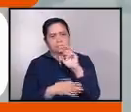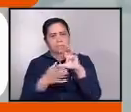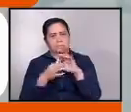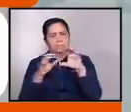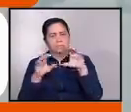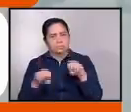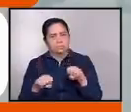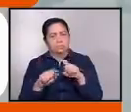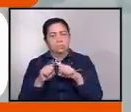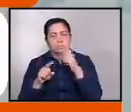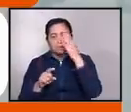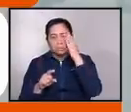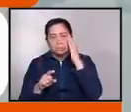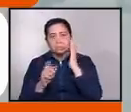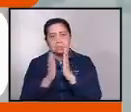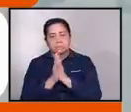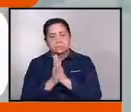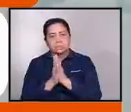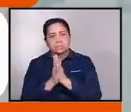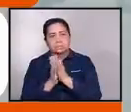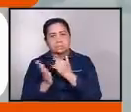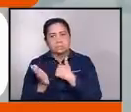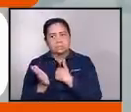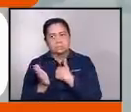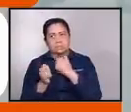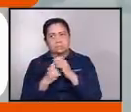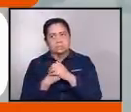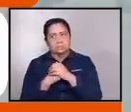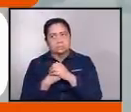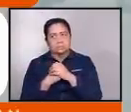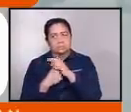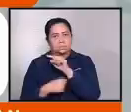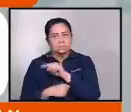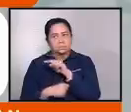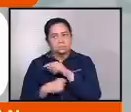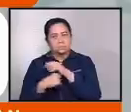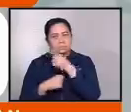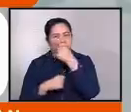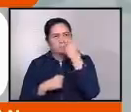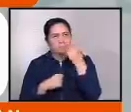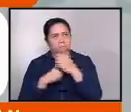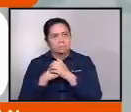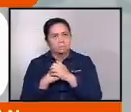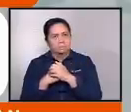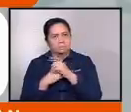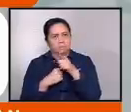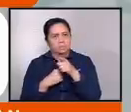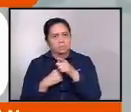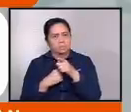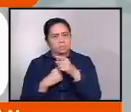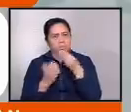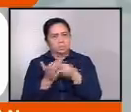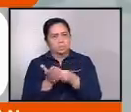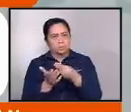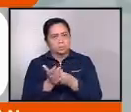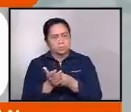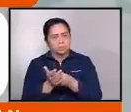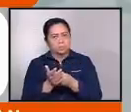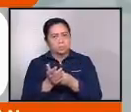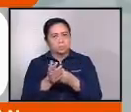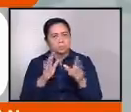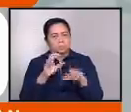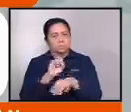Very good. Ang inihingi lang po namin sa kanya dahil po yung pong pera nung